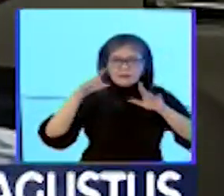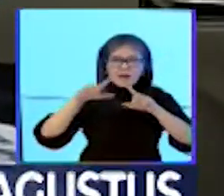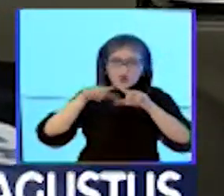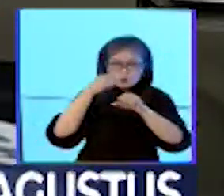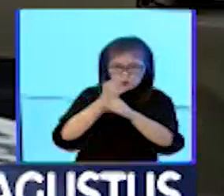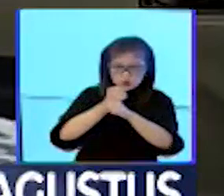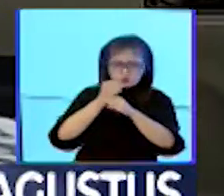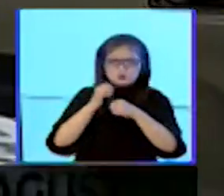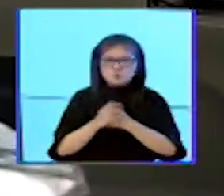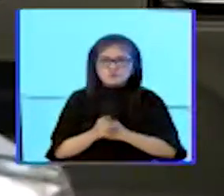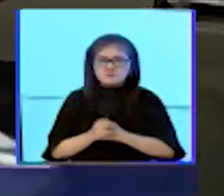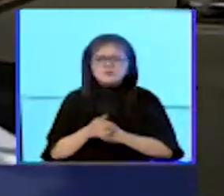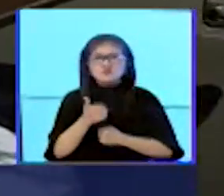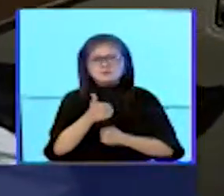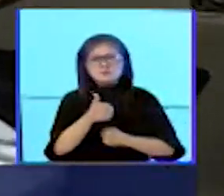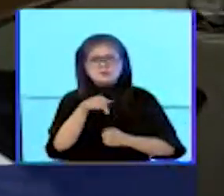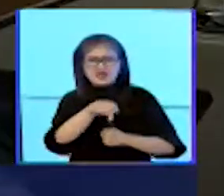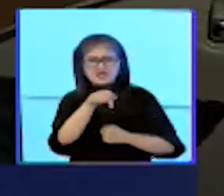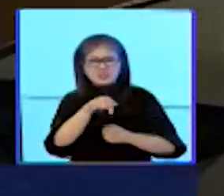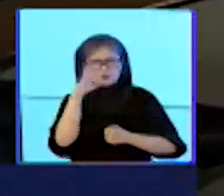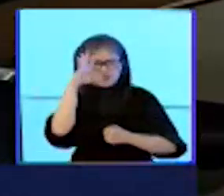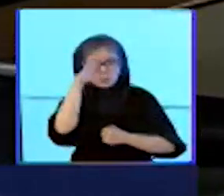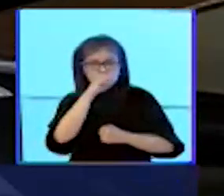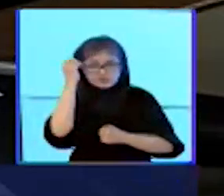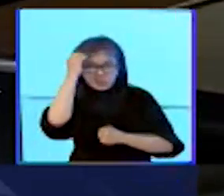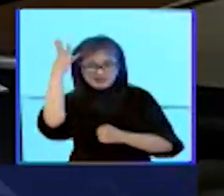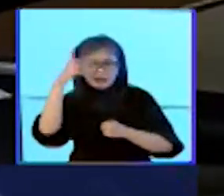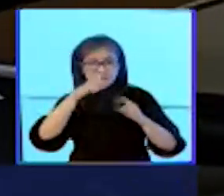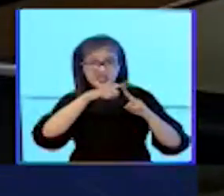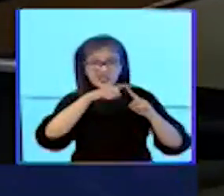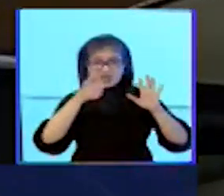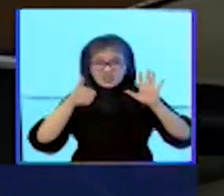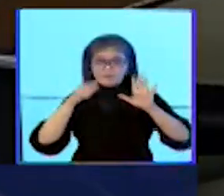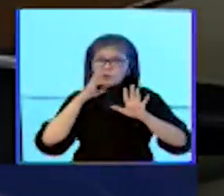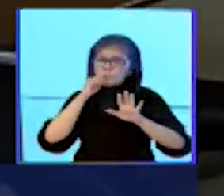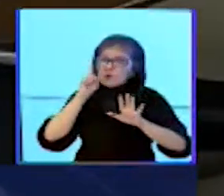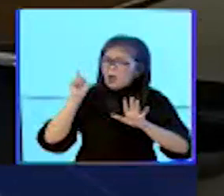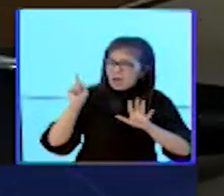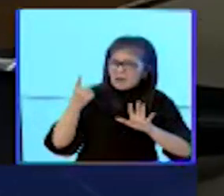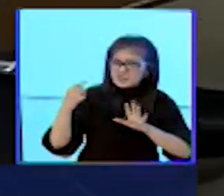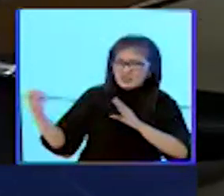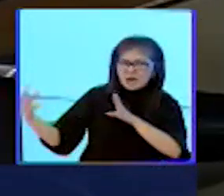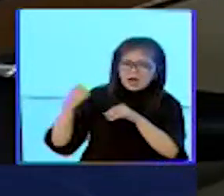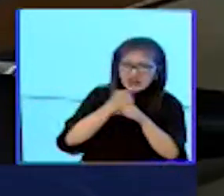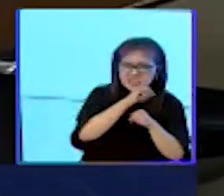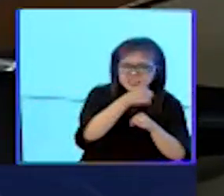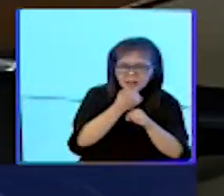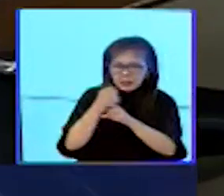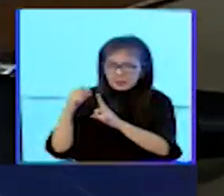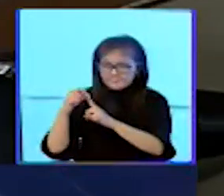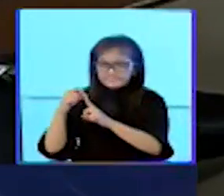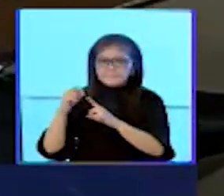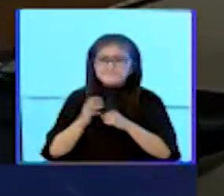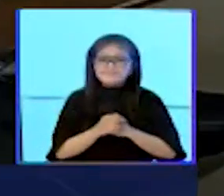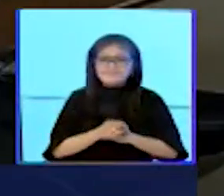komunikatif sehingga saya sadar bahwa besok tanggal enam itu mulai berlaku yang namanya ganjil-genap seperti itu ya